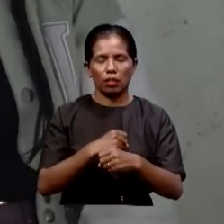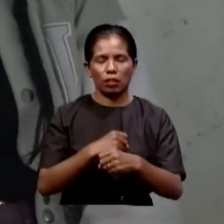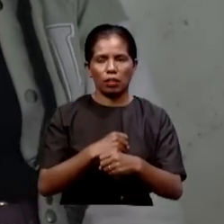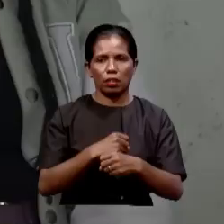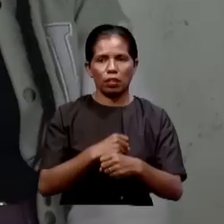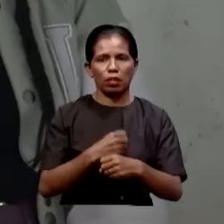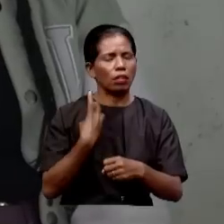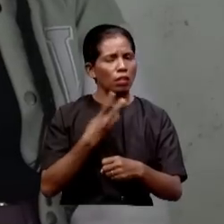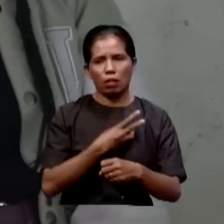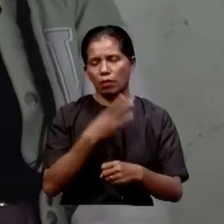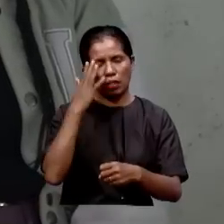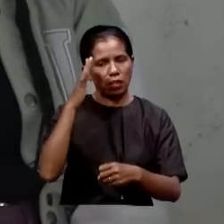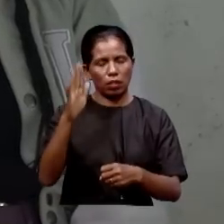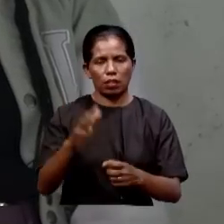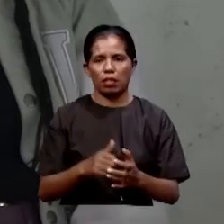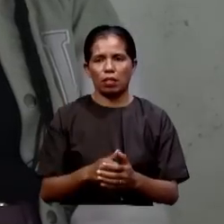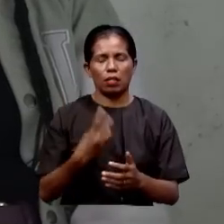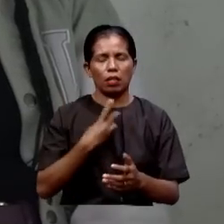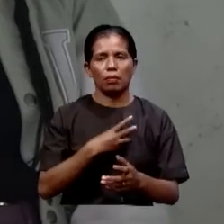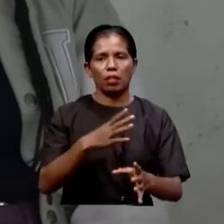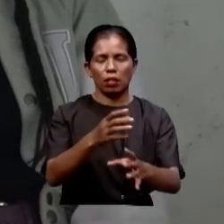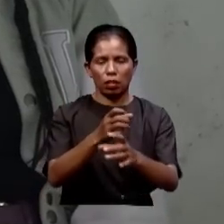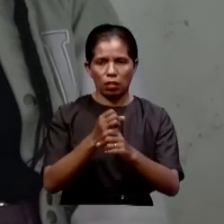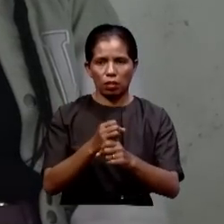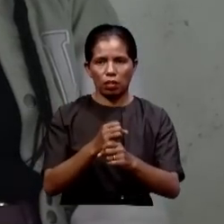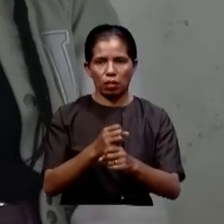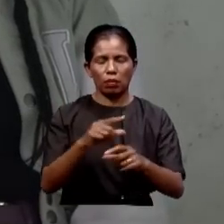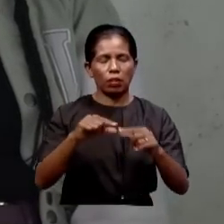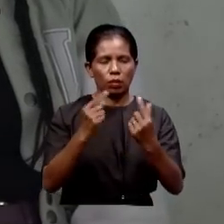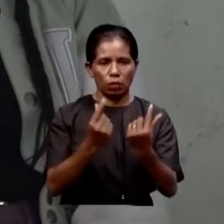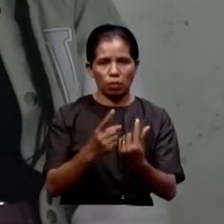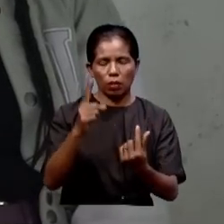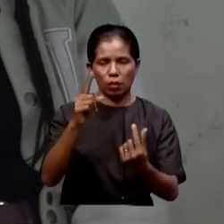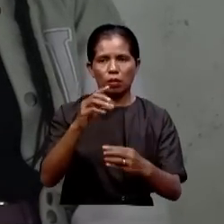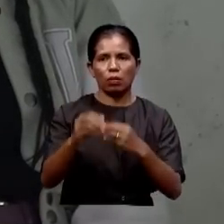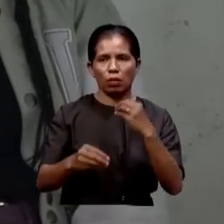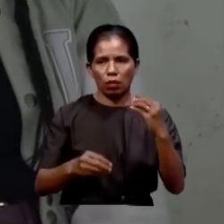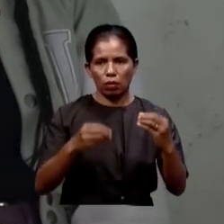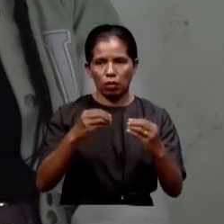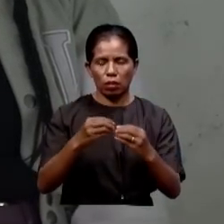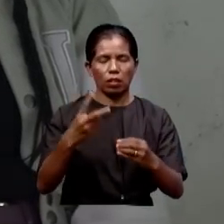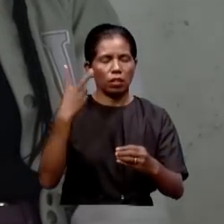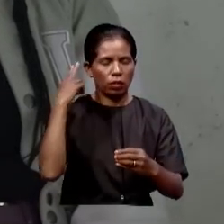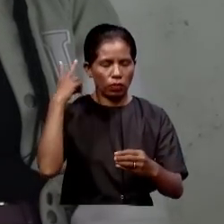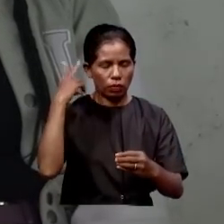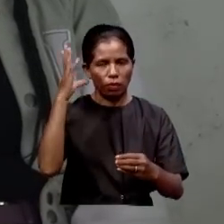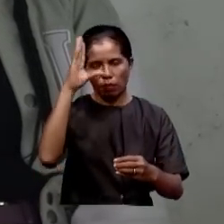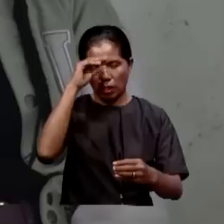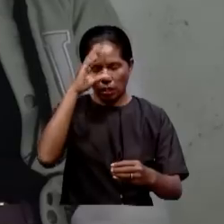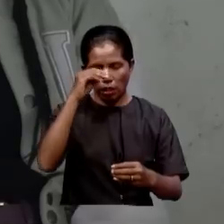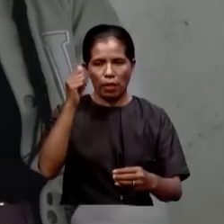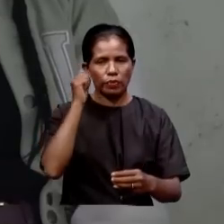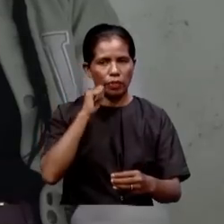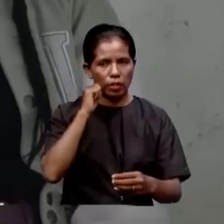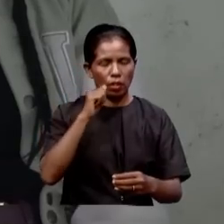Saya ini nama latih ni, sedangkan kami lokem ni salon ni memang kami lokem ni pakote ida. Kau naba tesis fuk mana, feto, pinta